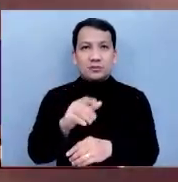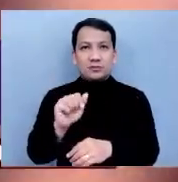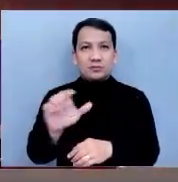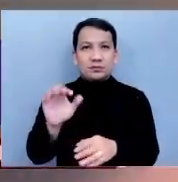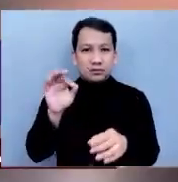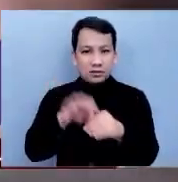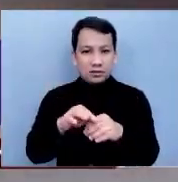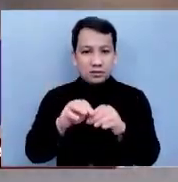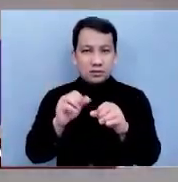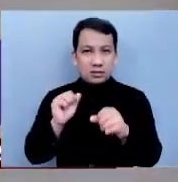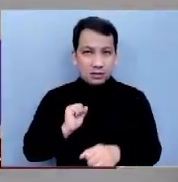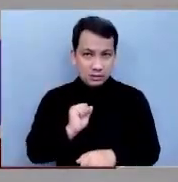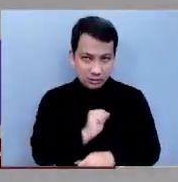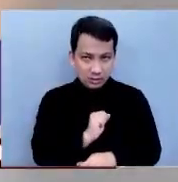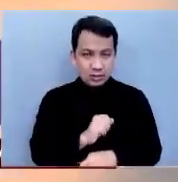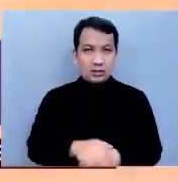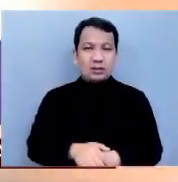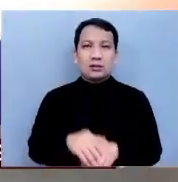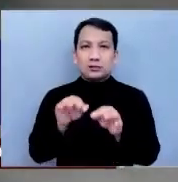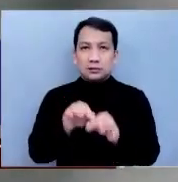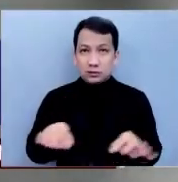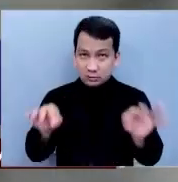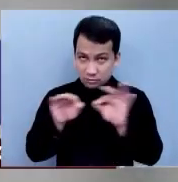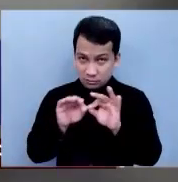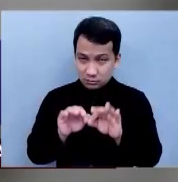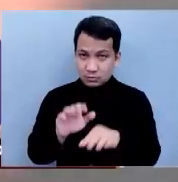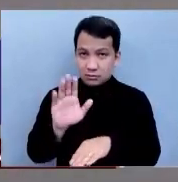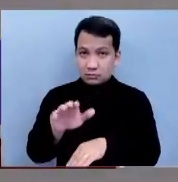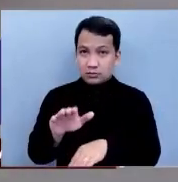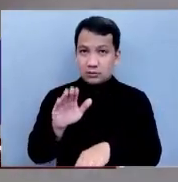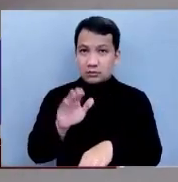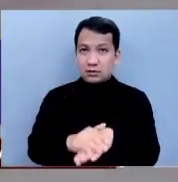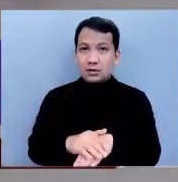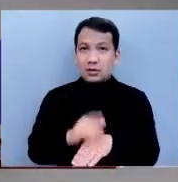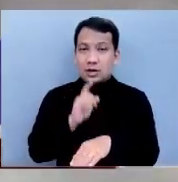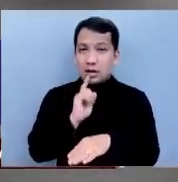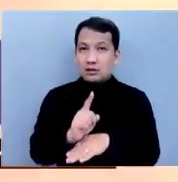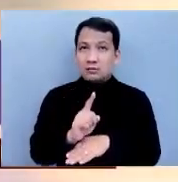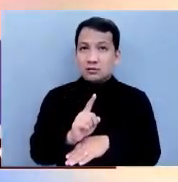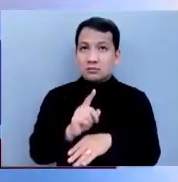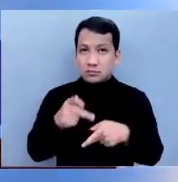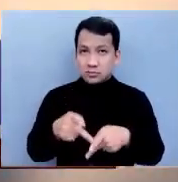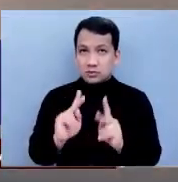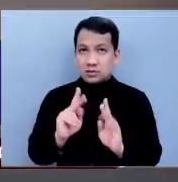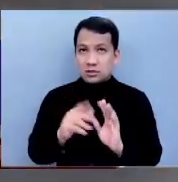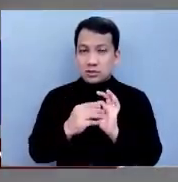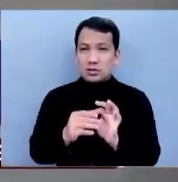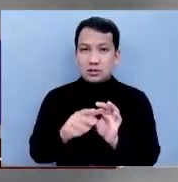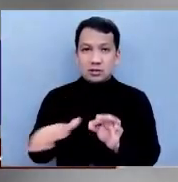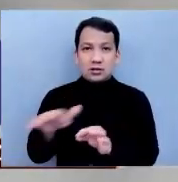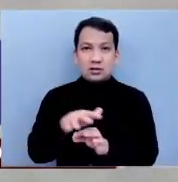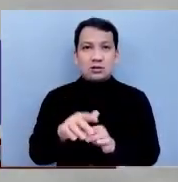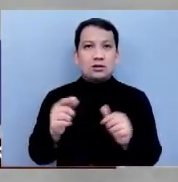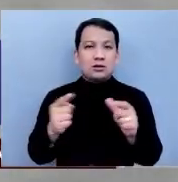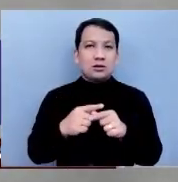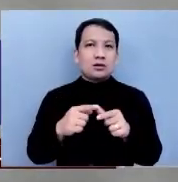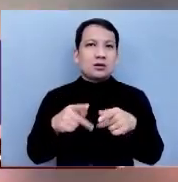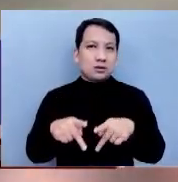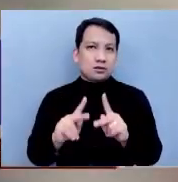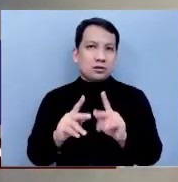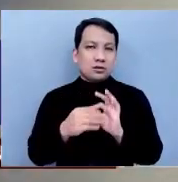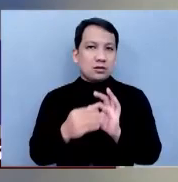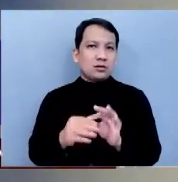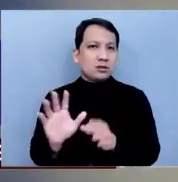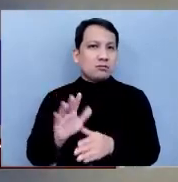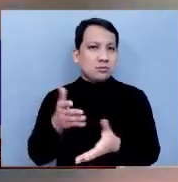senator. Pero mahalagang paalala lang ha, mga kapatid, yung pong permit to carry firearms ay isang privilege. O hindi